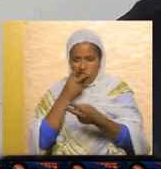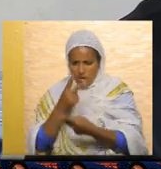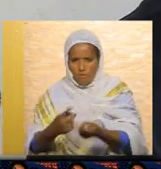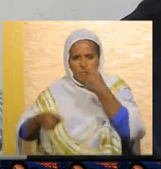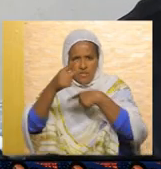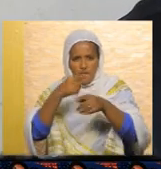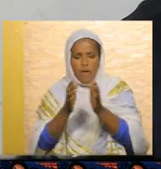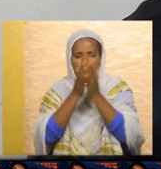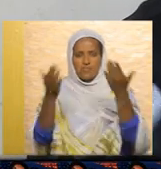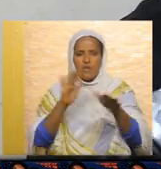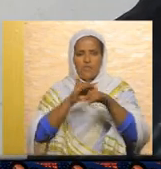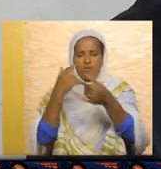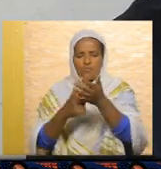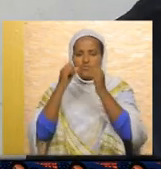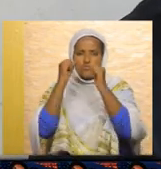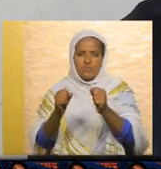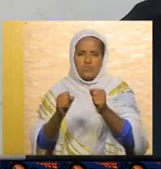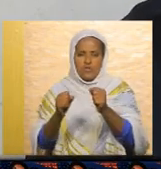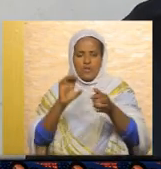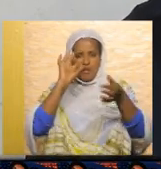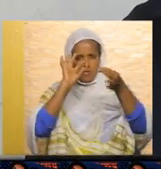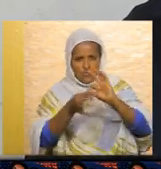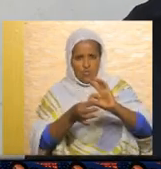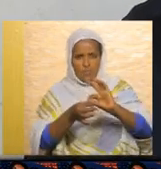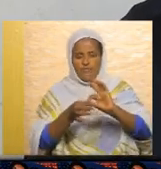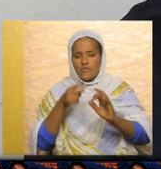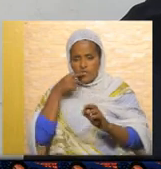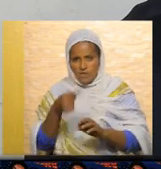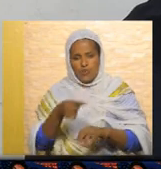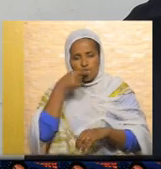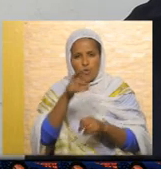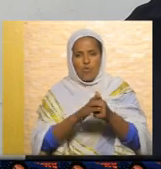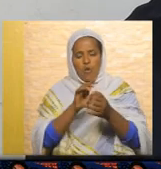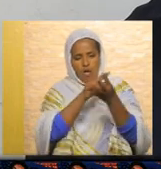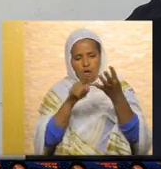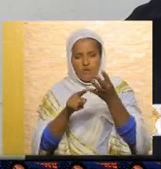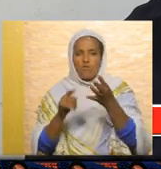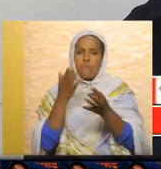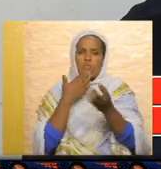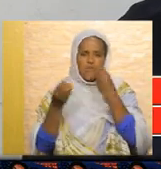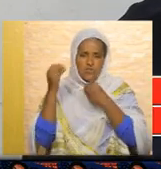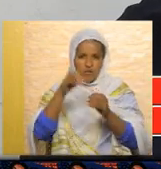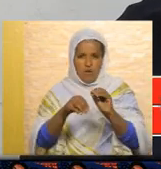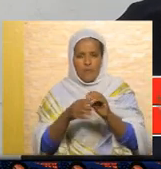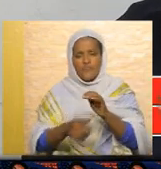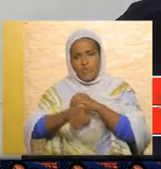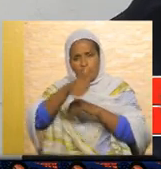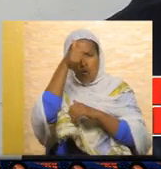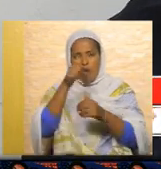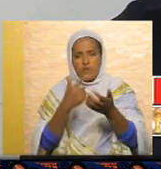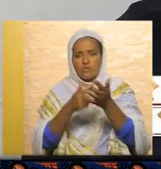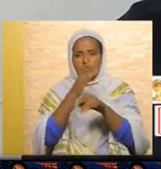መጽሐፍ ለገጽ ምናብ አይጠርቅም ለትርጓሜ የሚጠነቀቁት ይላሉ። አራታዊ ማፋቶቻቸው ወንድን ነው ምን